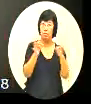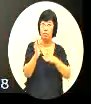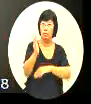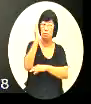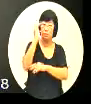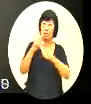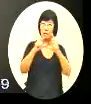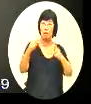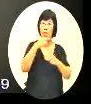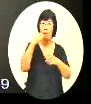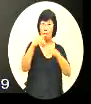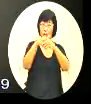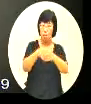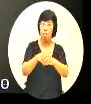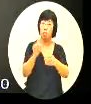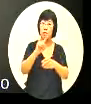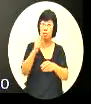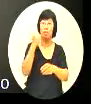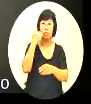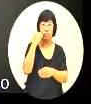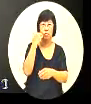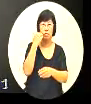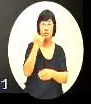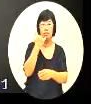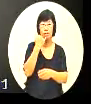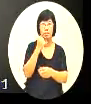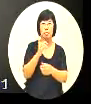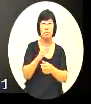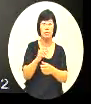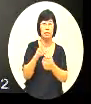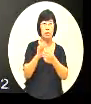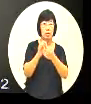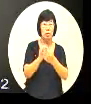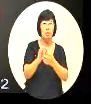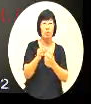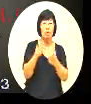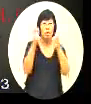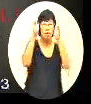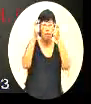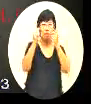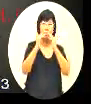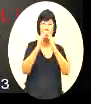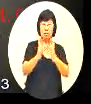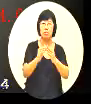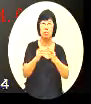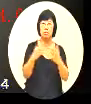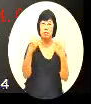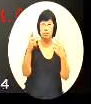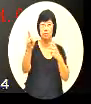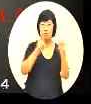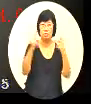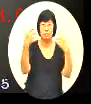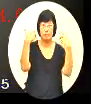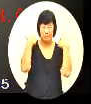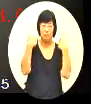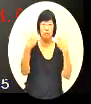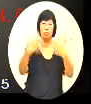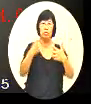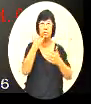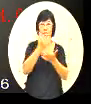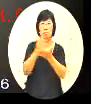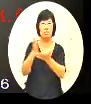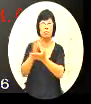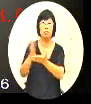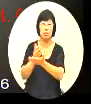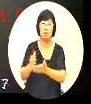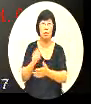要请市长要发挥影响力来终结这个高雄负债的问题。事实上，我也让市长看到这个比较小、比较模